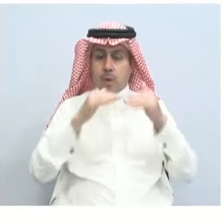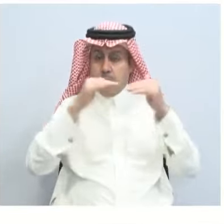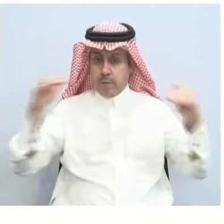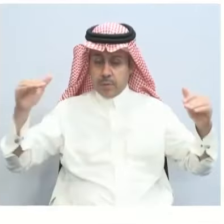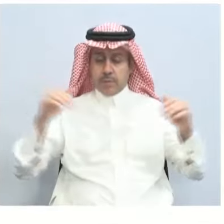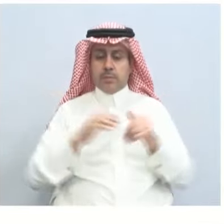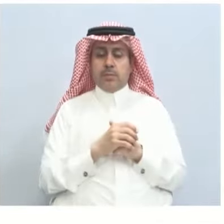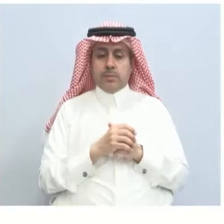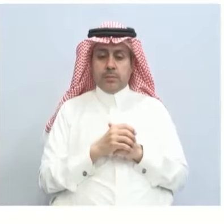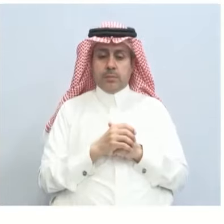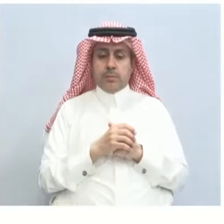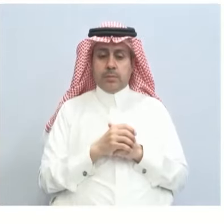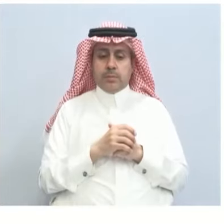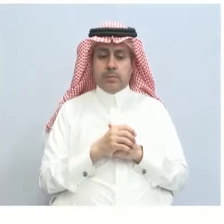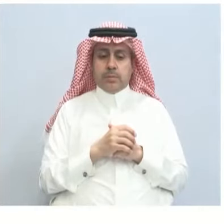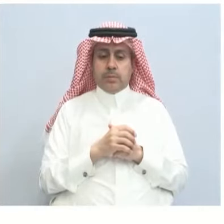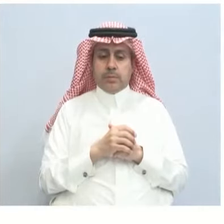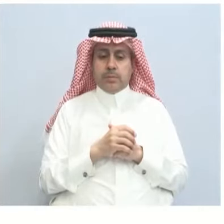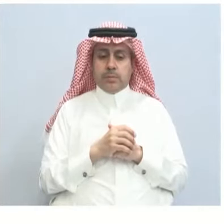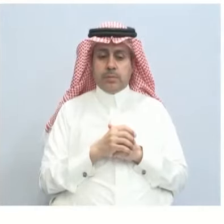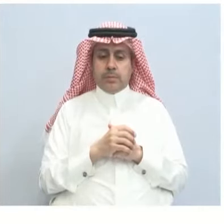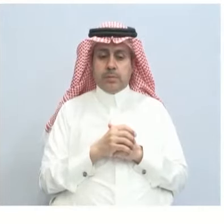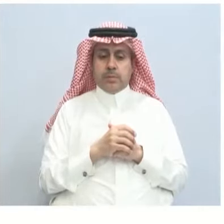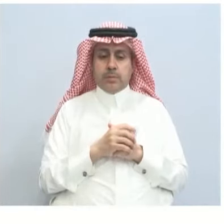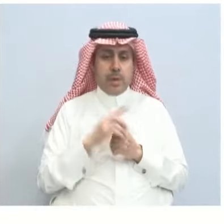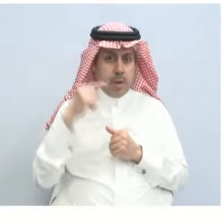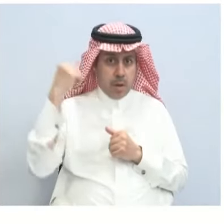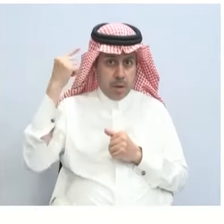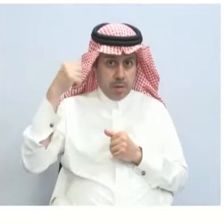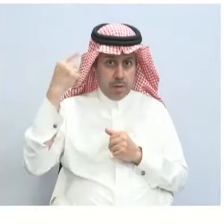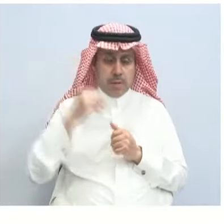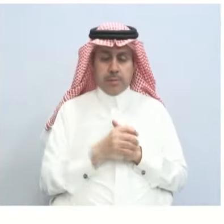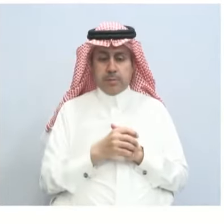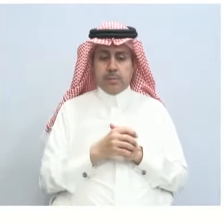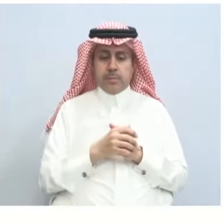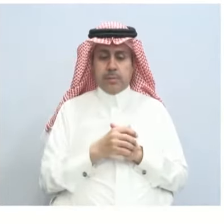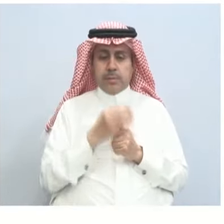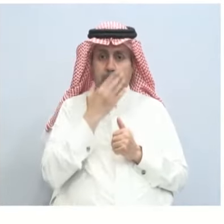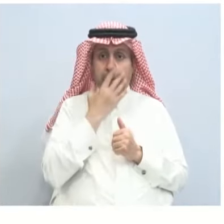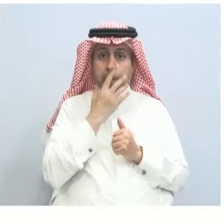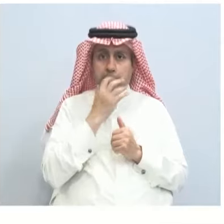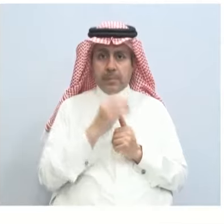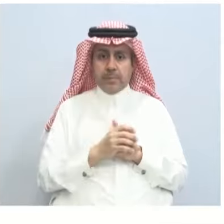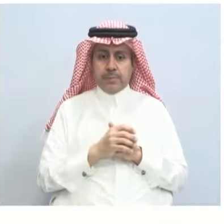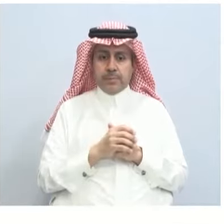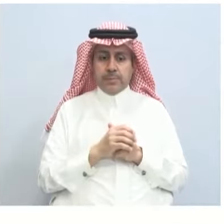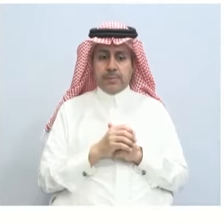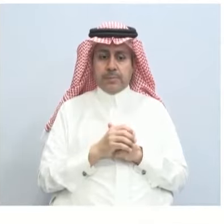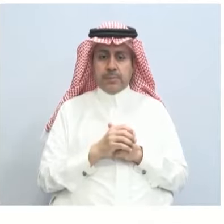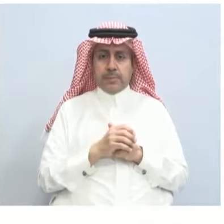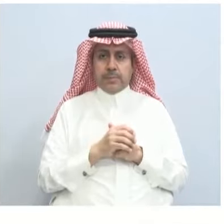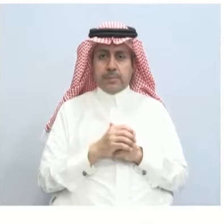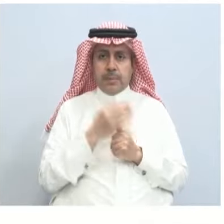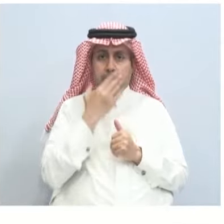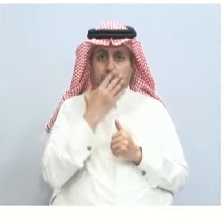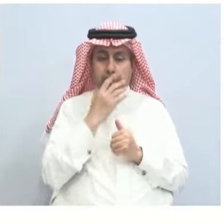ستبحث عن هذه الزاويه لاحظ ان المقابل يساوي 9 والمجاور يساوي 12